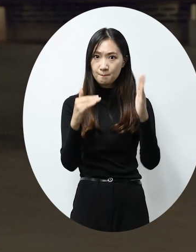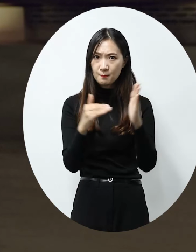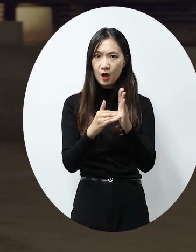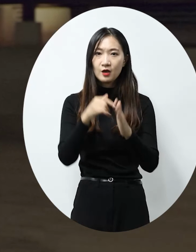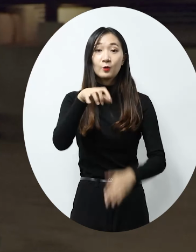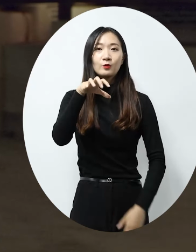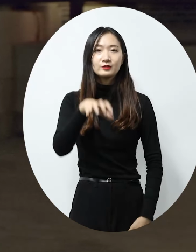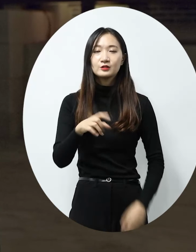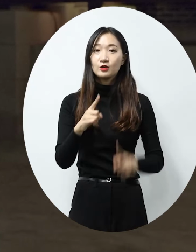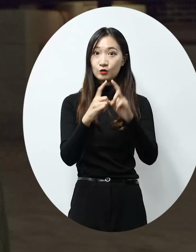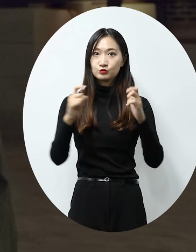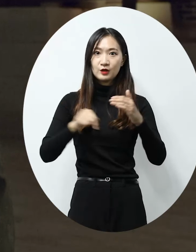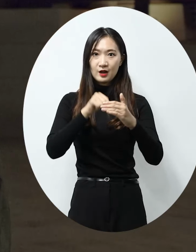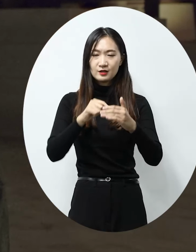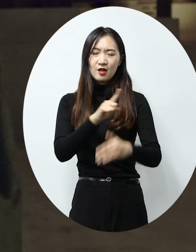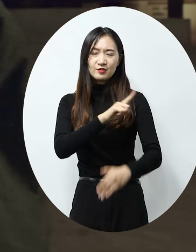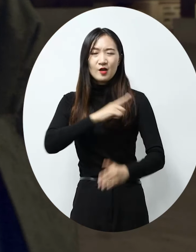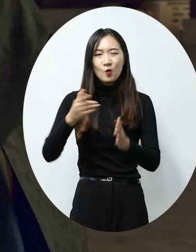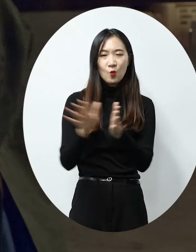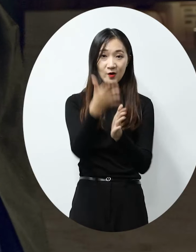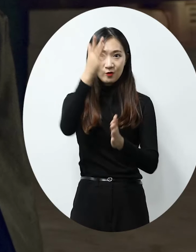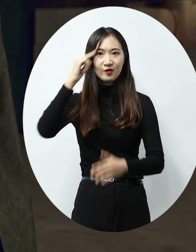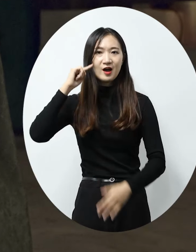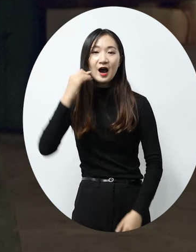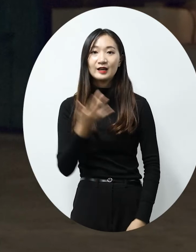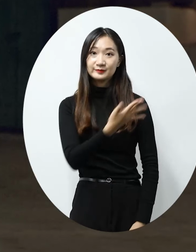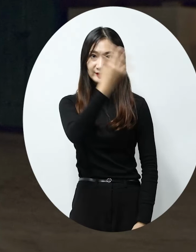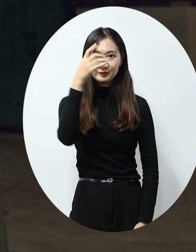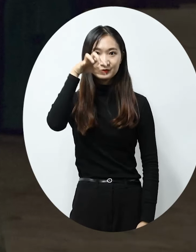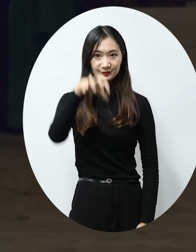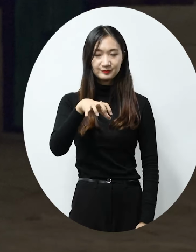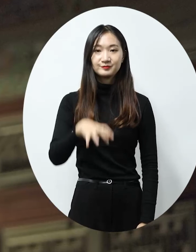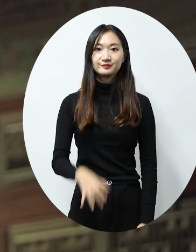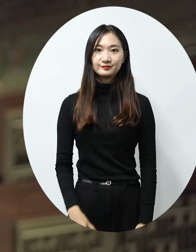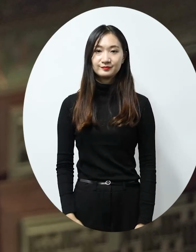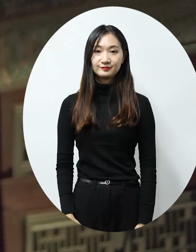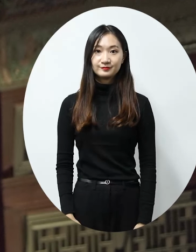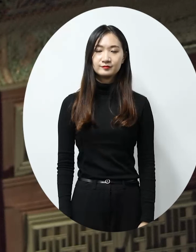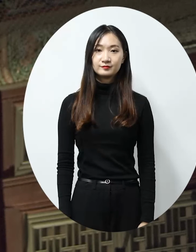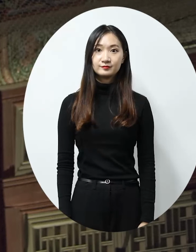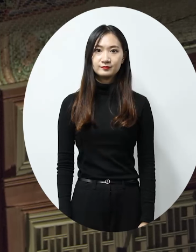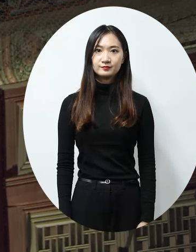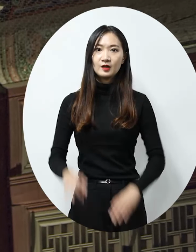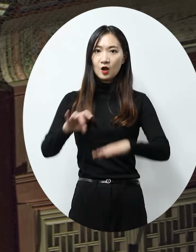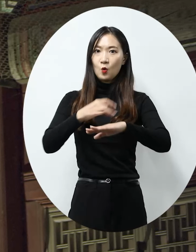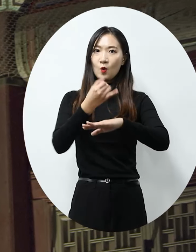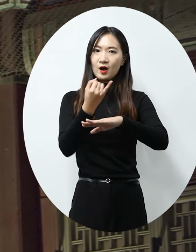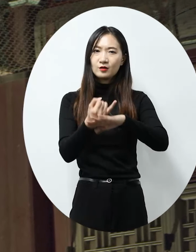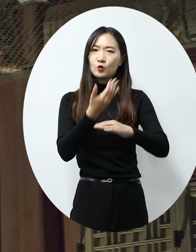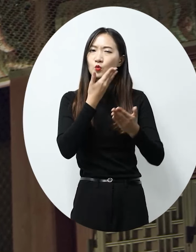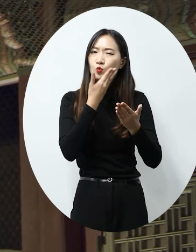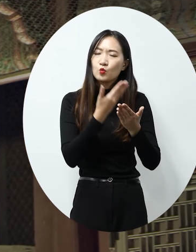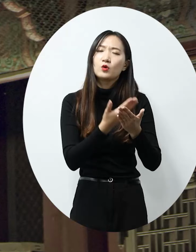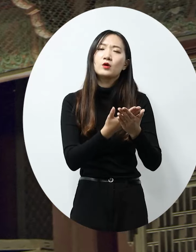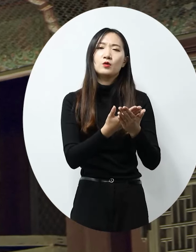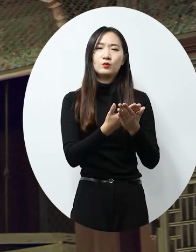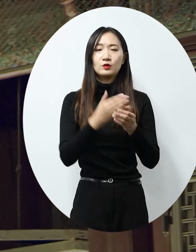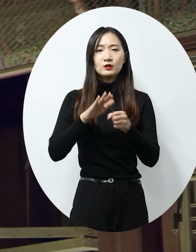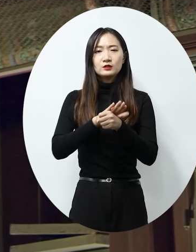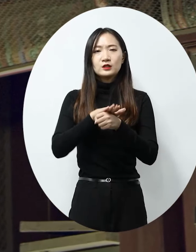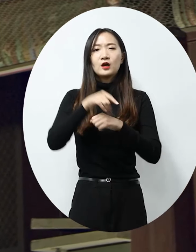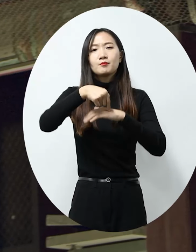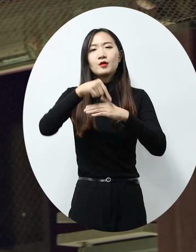공안에서 가장 화려하고 또 가장 아름다운 곳입니다 왕후를 귀히 여겨 사랑하는 마음으로